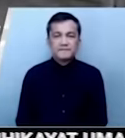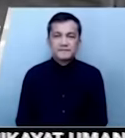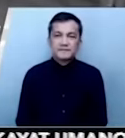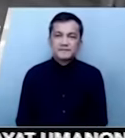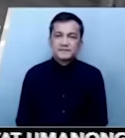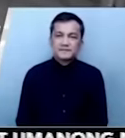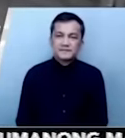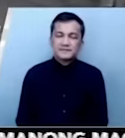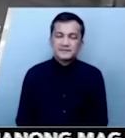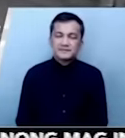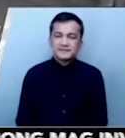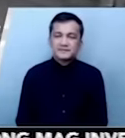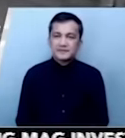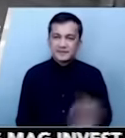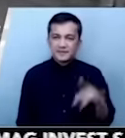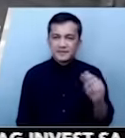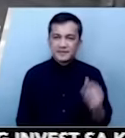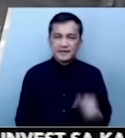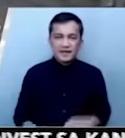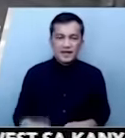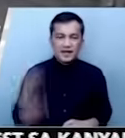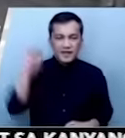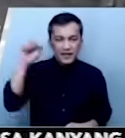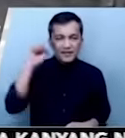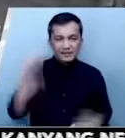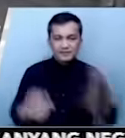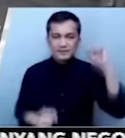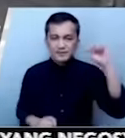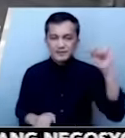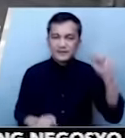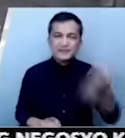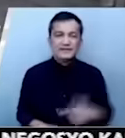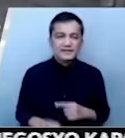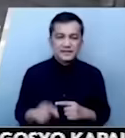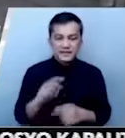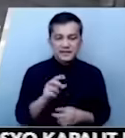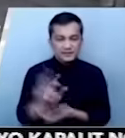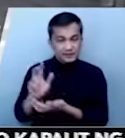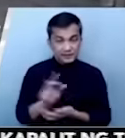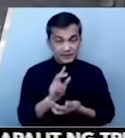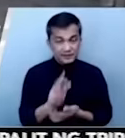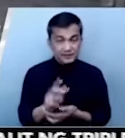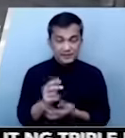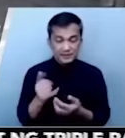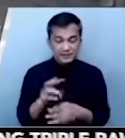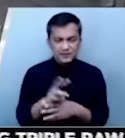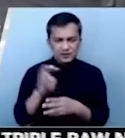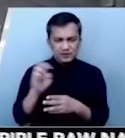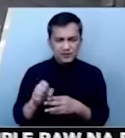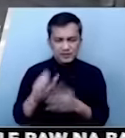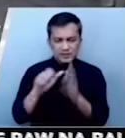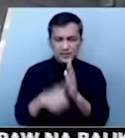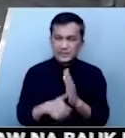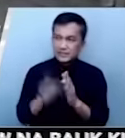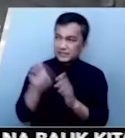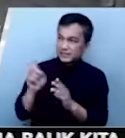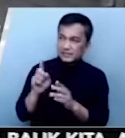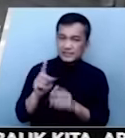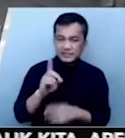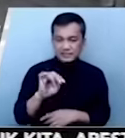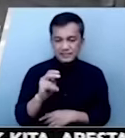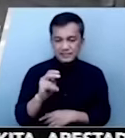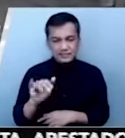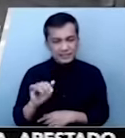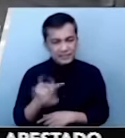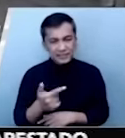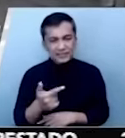Pia Halabira, Iloilo, Viva Senyor Santo Niño! Ngayong weekend, ang highlight ng Dinagyang Festival 2024 kung